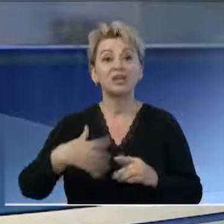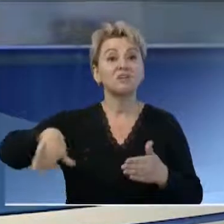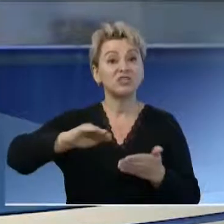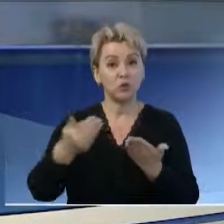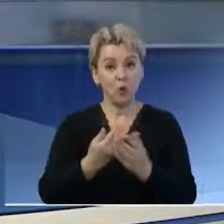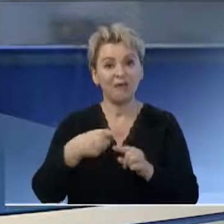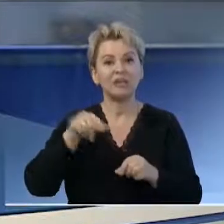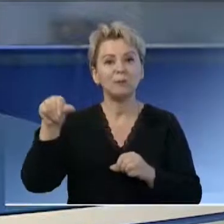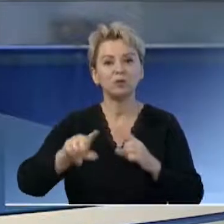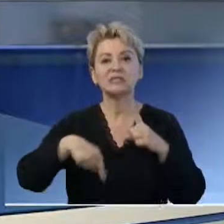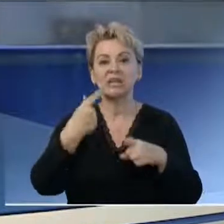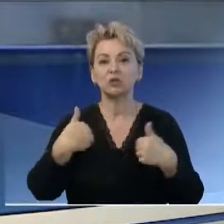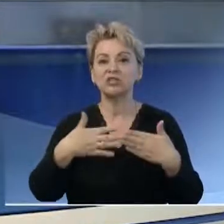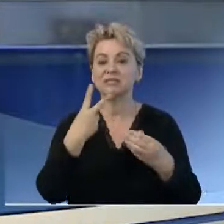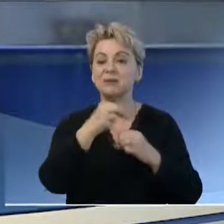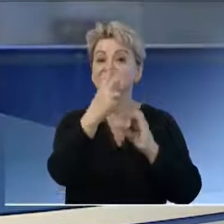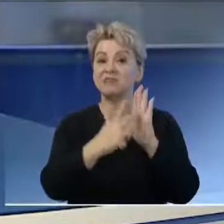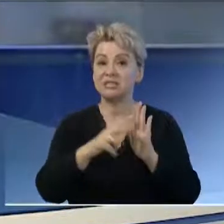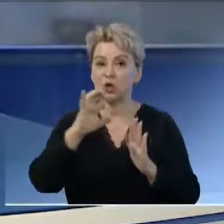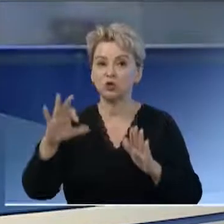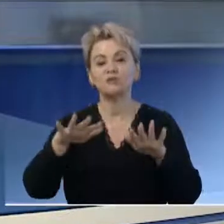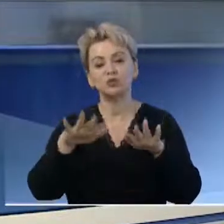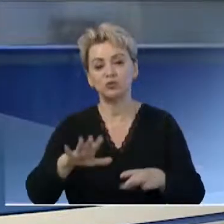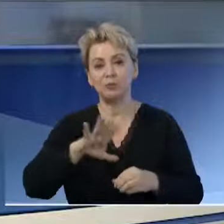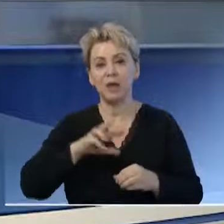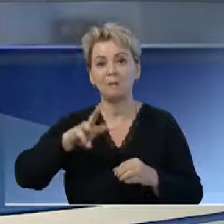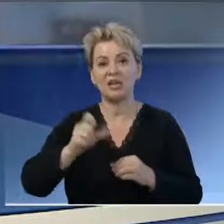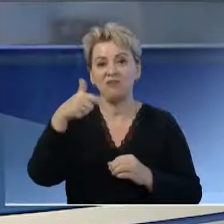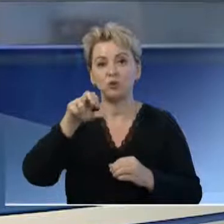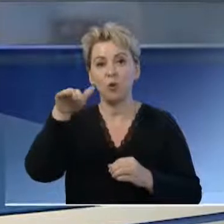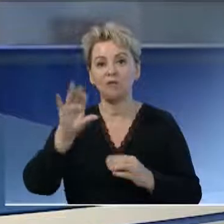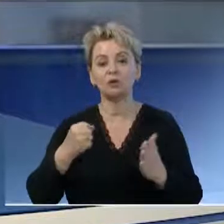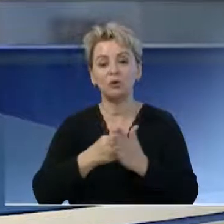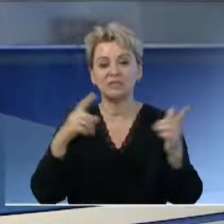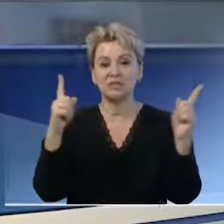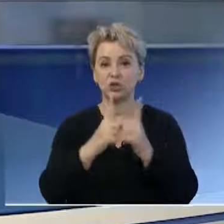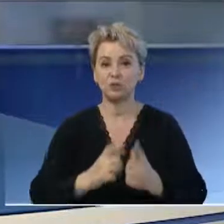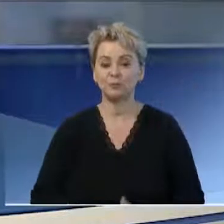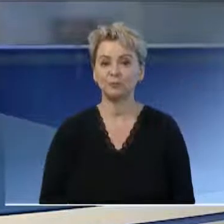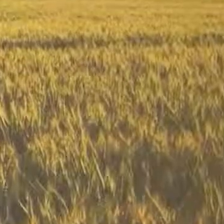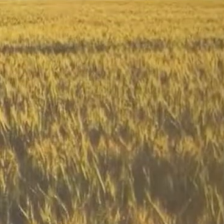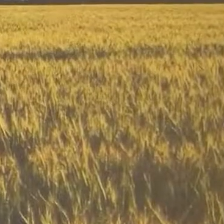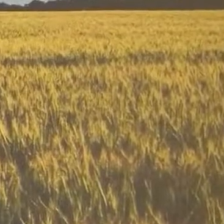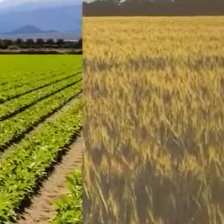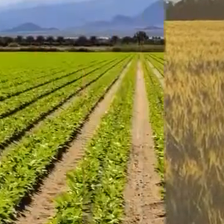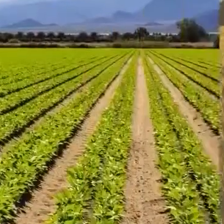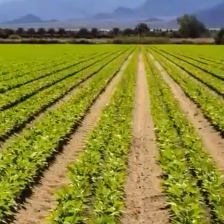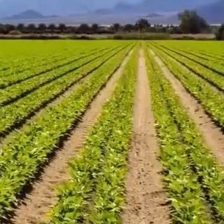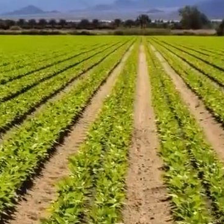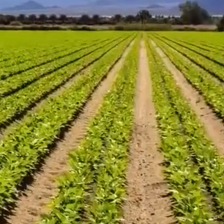Это все новости к этой минуте. Следующий выпуск смотрите в 18.00. В студии была Мария Филинкова. До встречи.